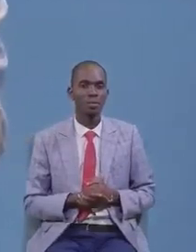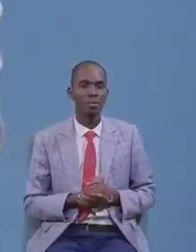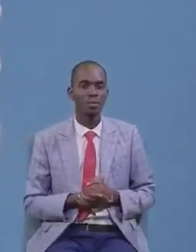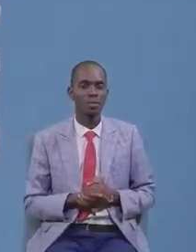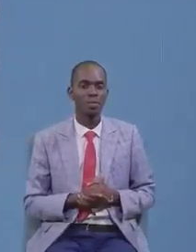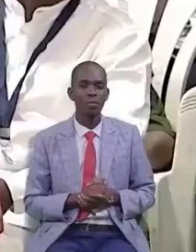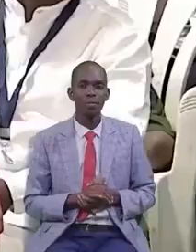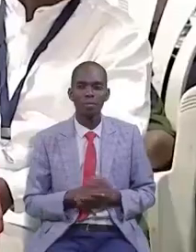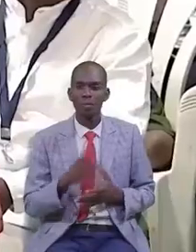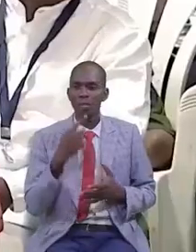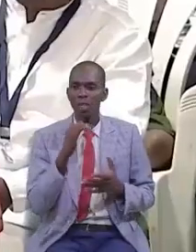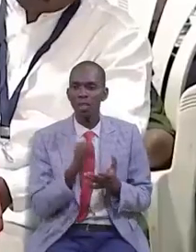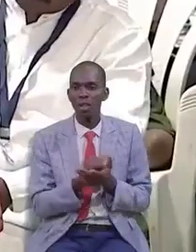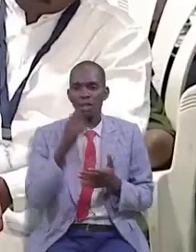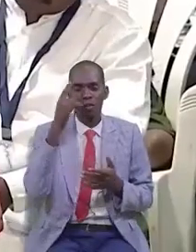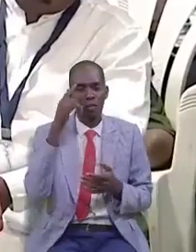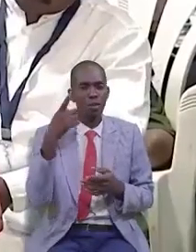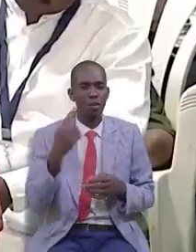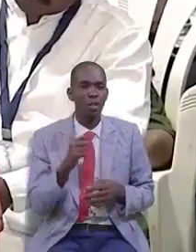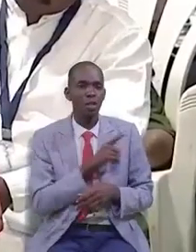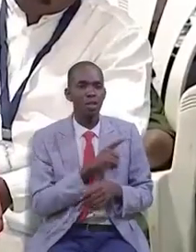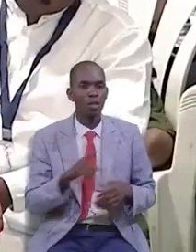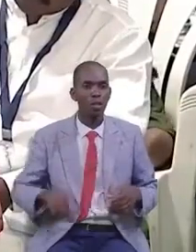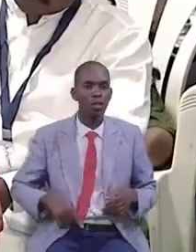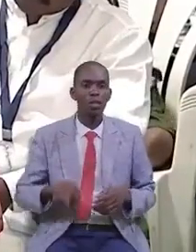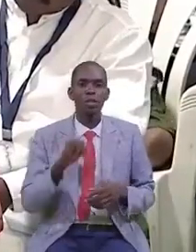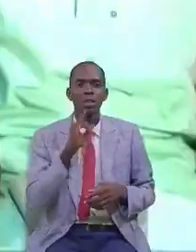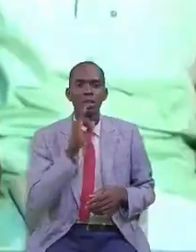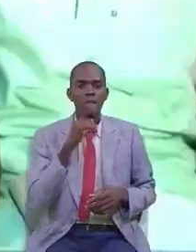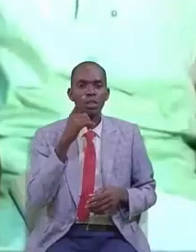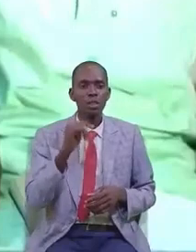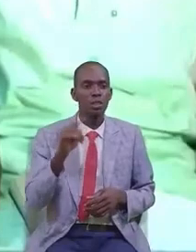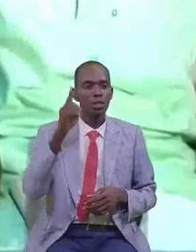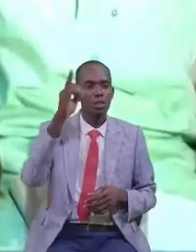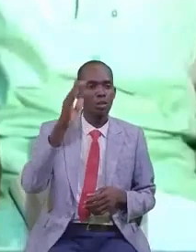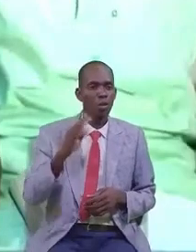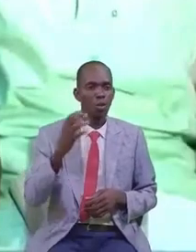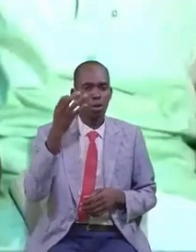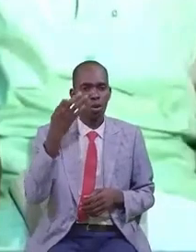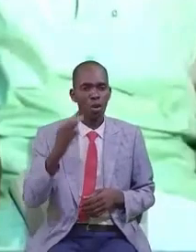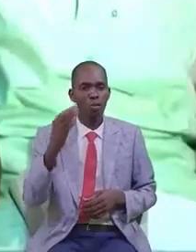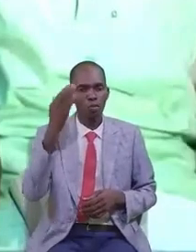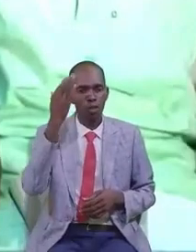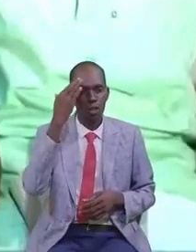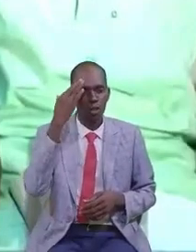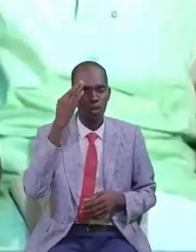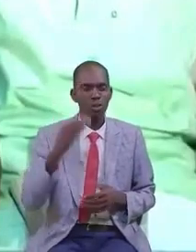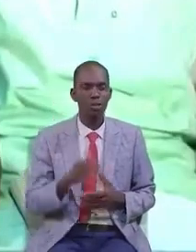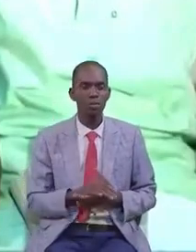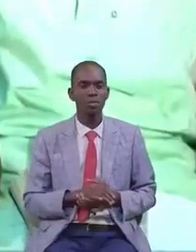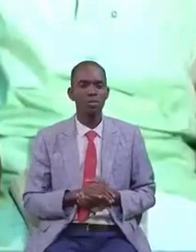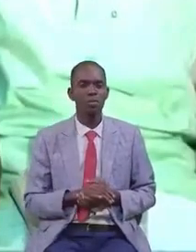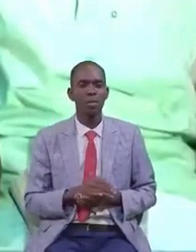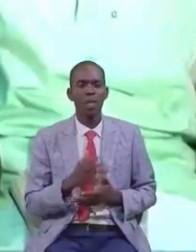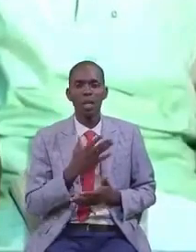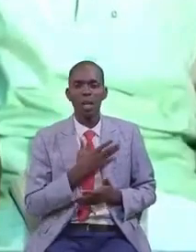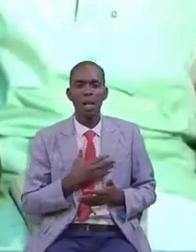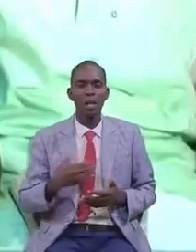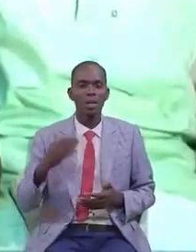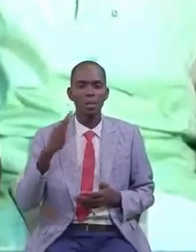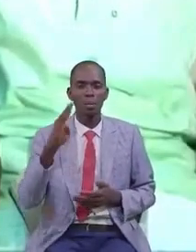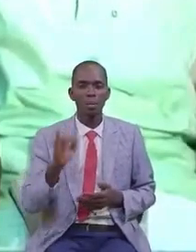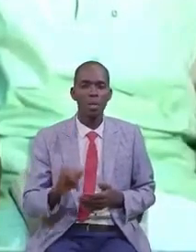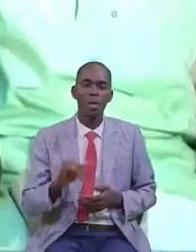జరుగుతుంది. Says, for the Lord is a God of knowledge. గమనించండి, దేవుడు బుద్ధి జ్ఞానముల బాహుళ్యం గలవాడు. And by